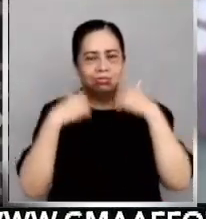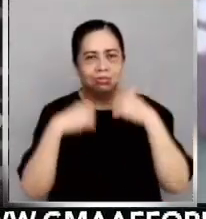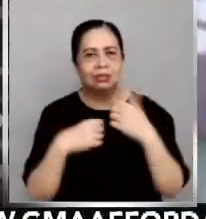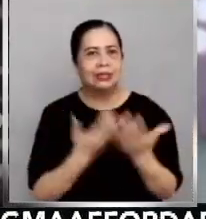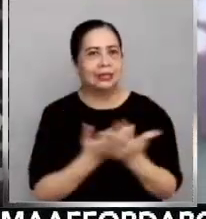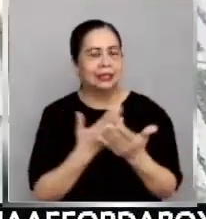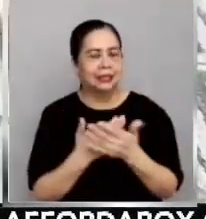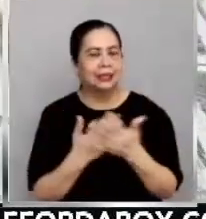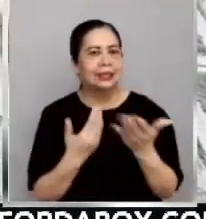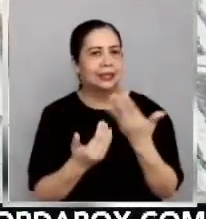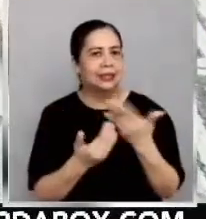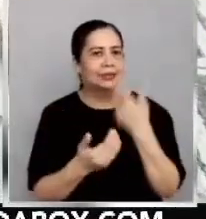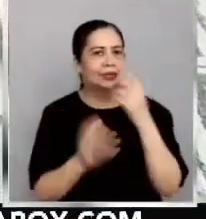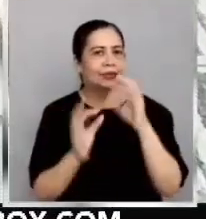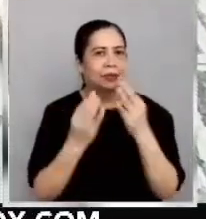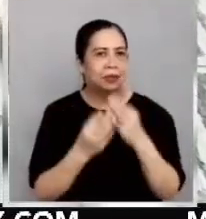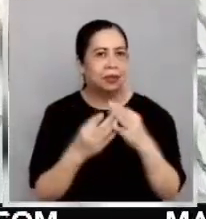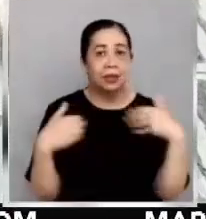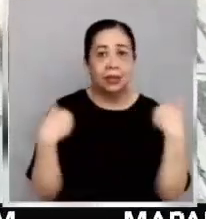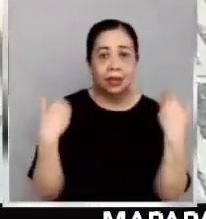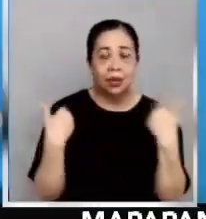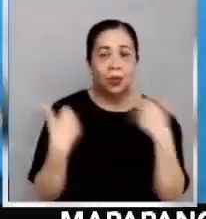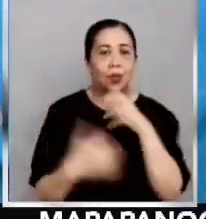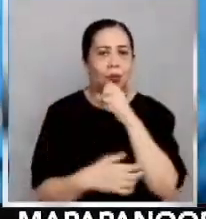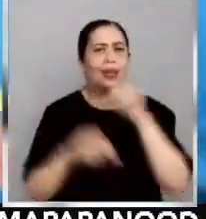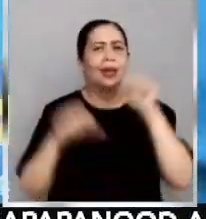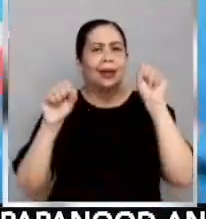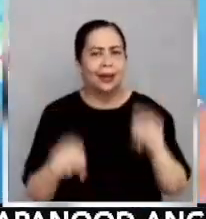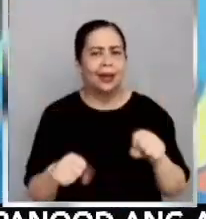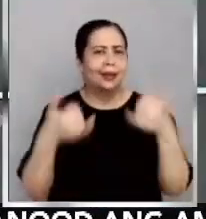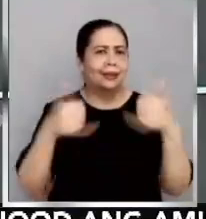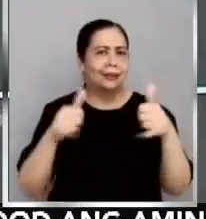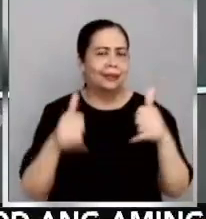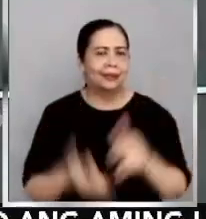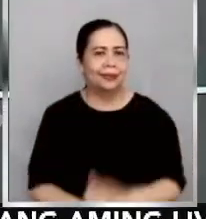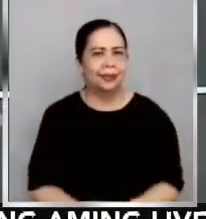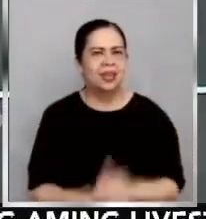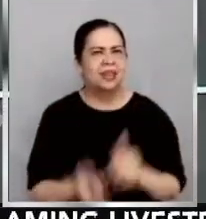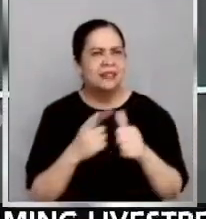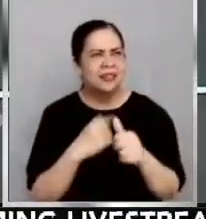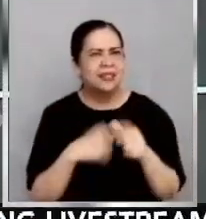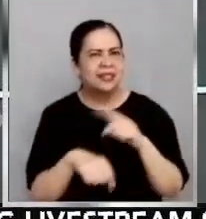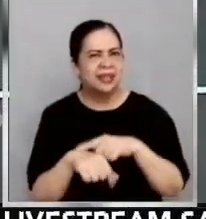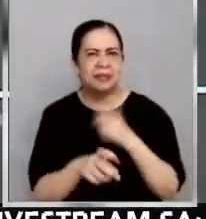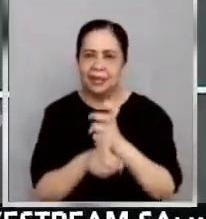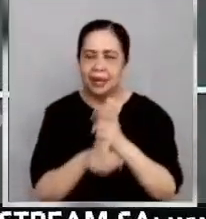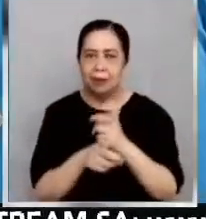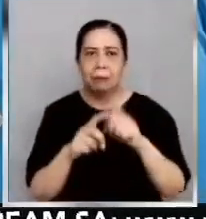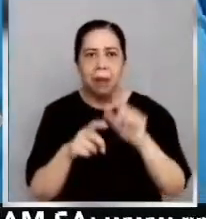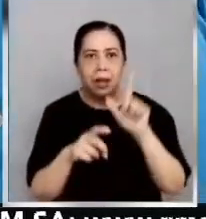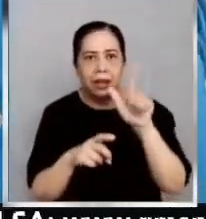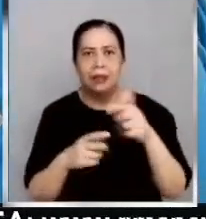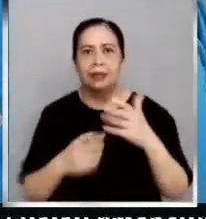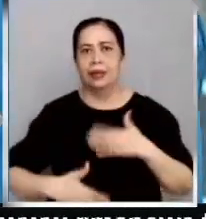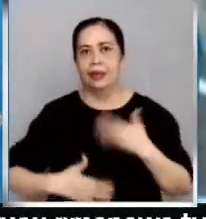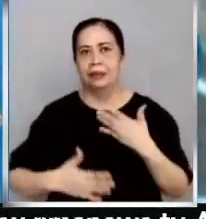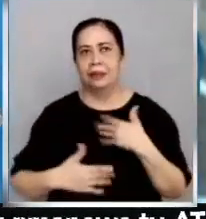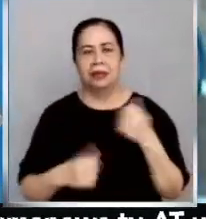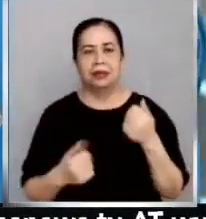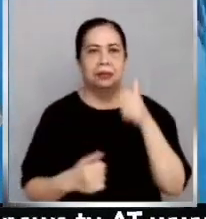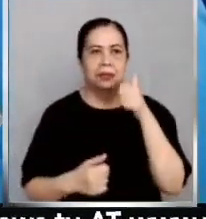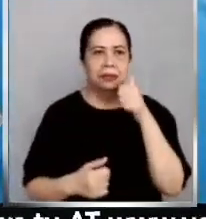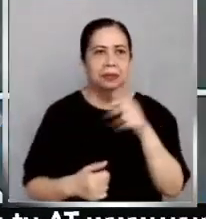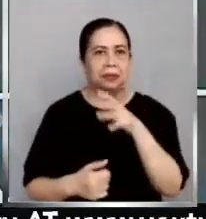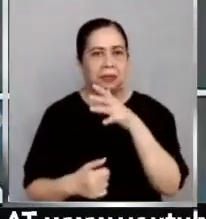pampamilya dahil bata man o matanda, kayang laruin. Mahirap sa una pero masaya. Maganda siyang bonding na mag-ina or kahit sino sa family